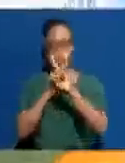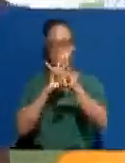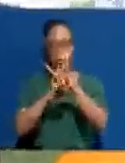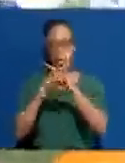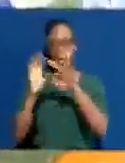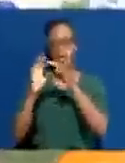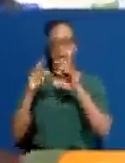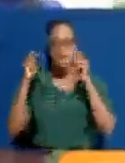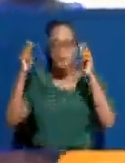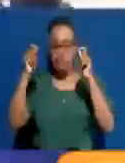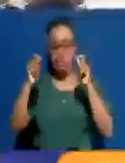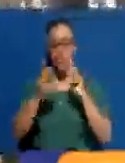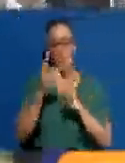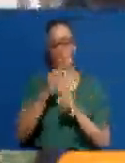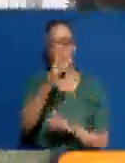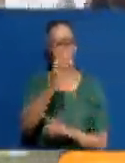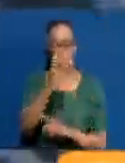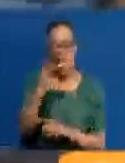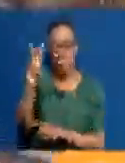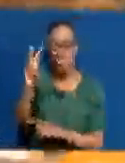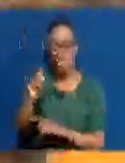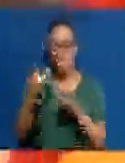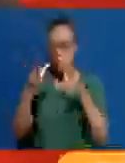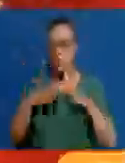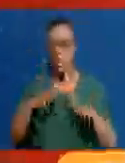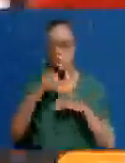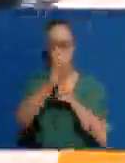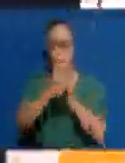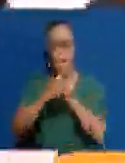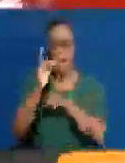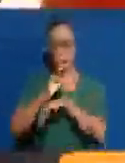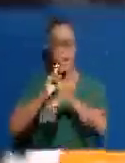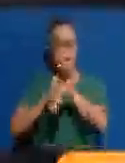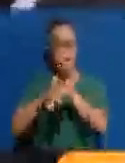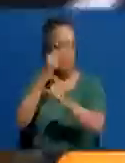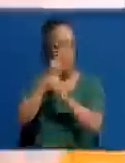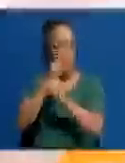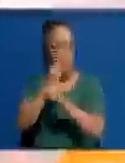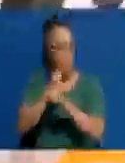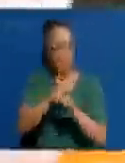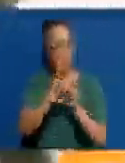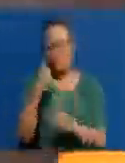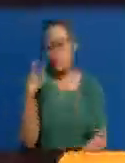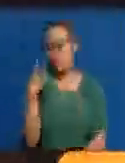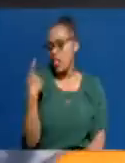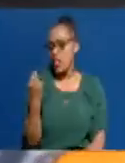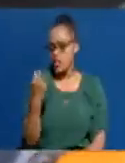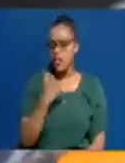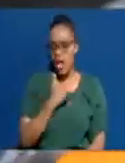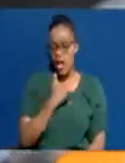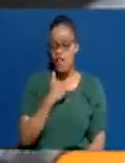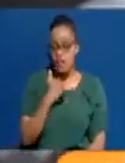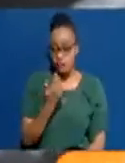Machi 20, wanahabari 20 wameripotiwa kujeruhiwa wakiwa kazini. Tukio la hivi punde zaidi